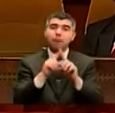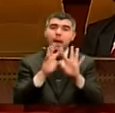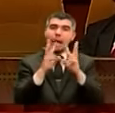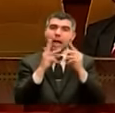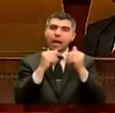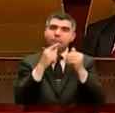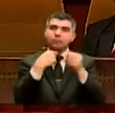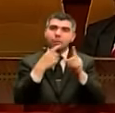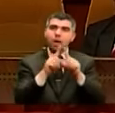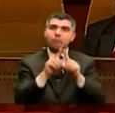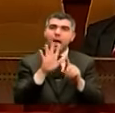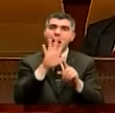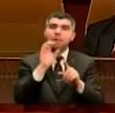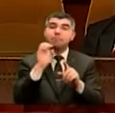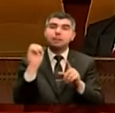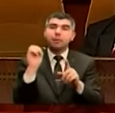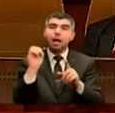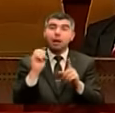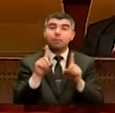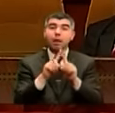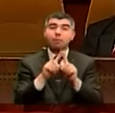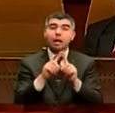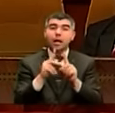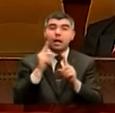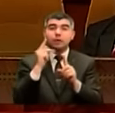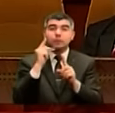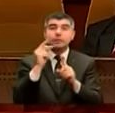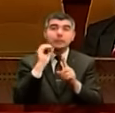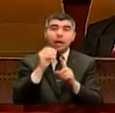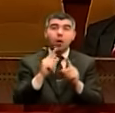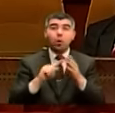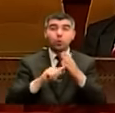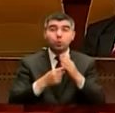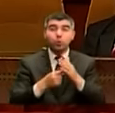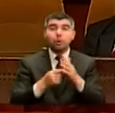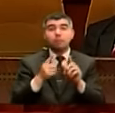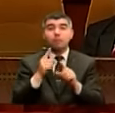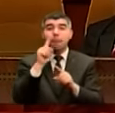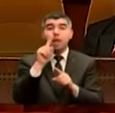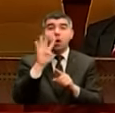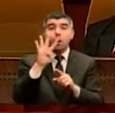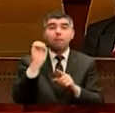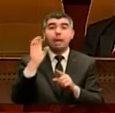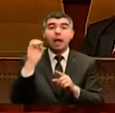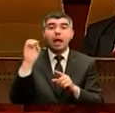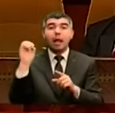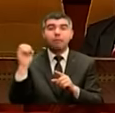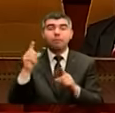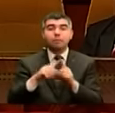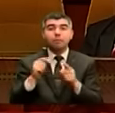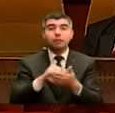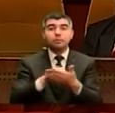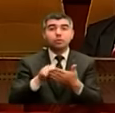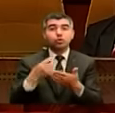اللي تيستهلكوا أكثر من 500 كيلو وات، وكذلك ابتداء من أكتوبر إن شاء الله غيتم تسليم 140 ألف عداد من الأداء المسبق من